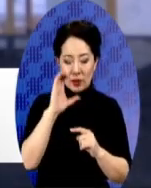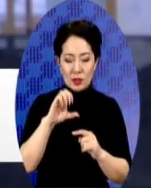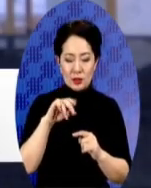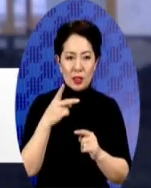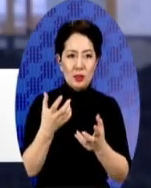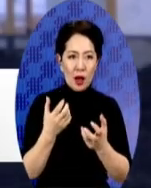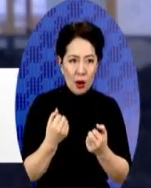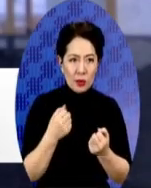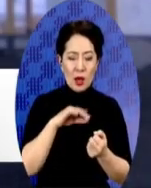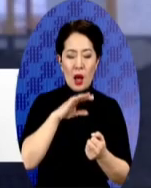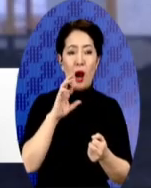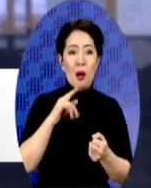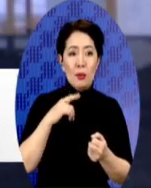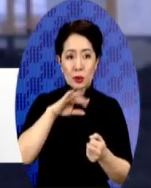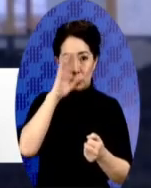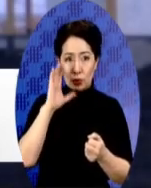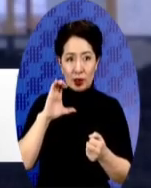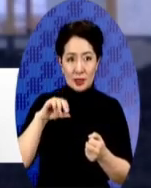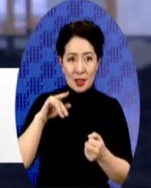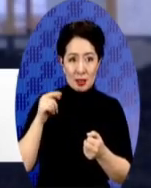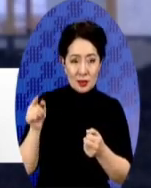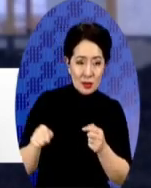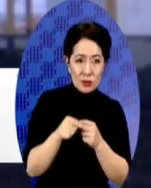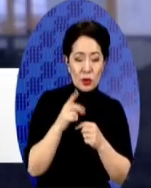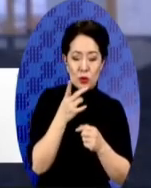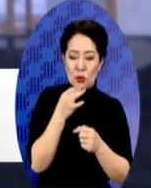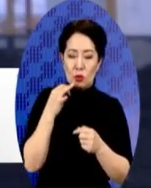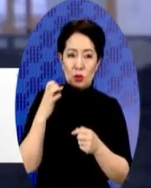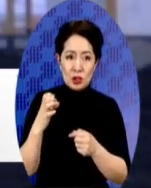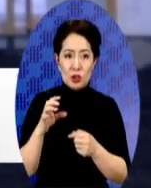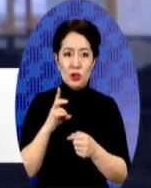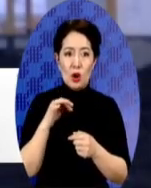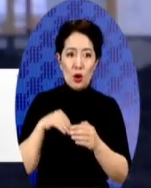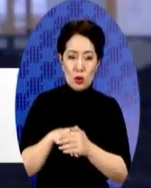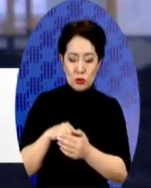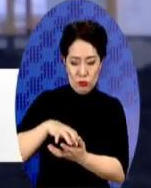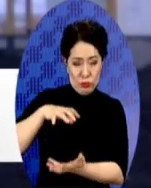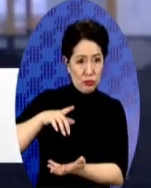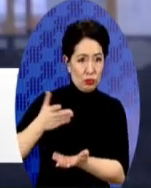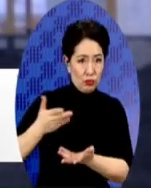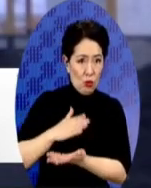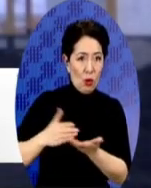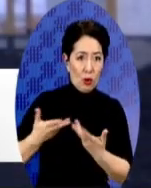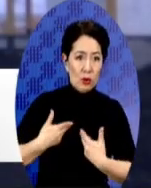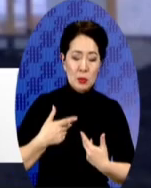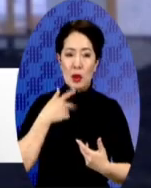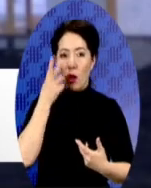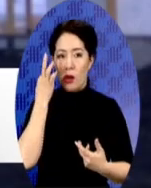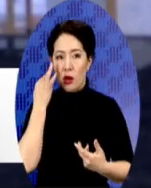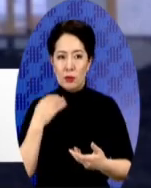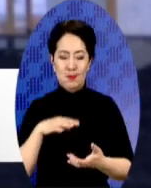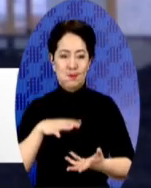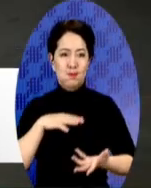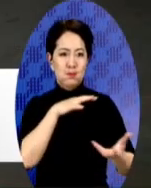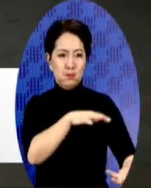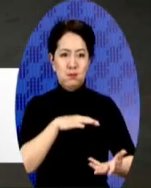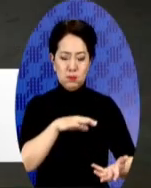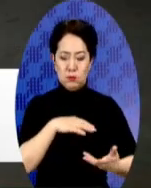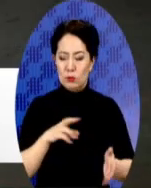Гэхдээ одоо тэр амгалангийн дулааны станцаас өөрөө нүүрснийхээ нөөцлөлтийг бүрдүүлэх хэрэгтэй учраас одоо манад гэж олон хоног хангах бол